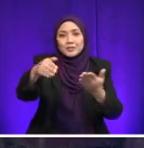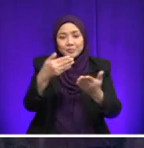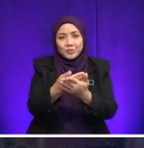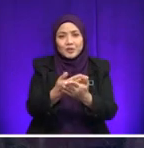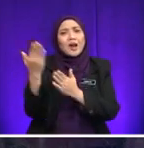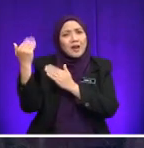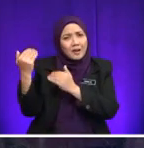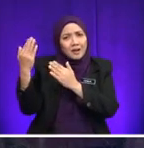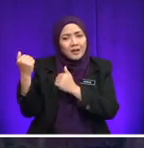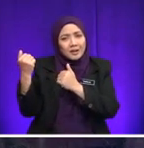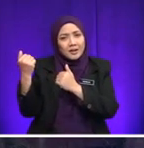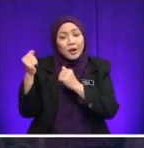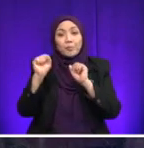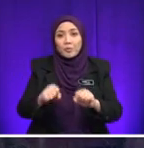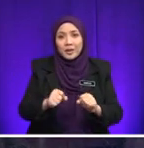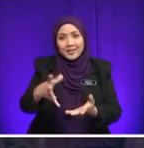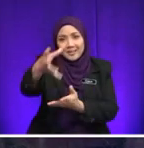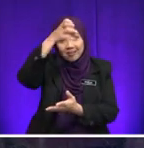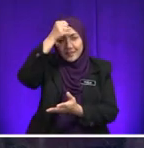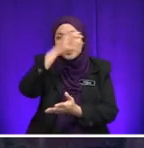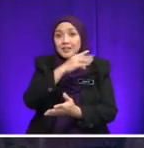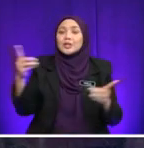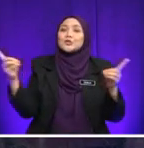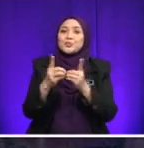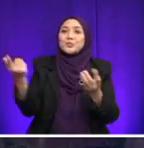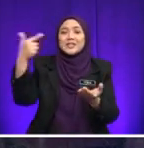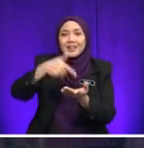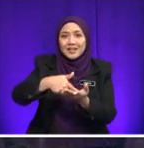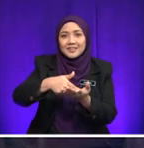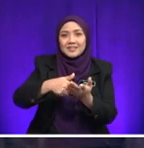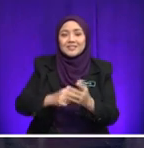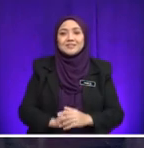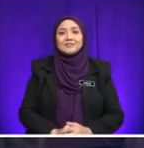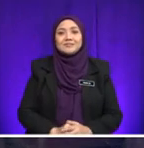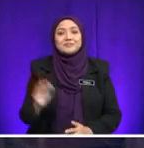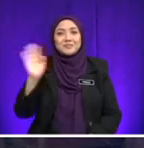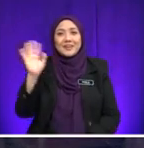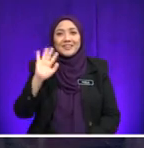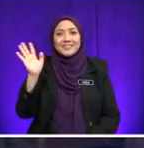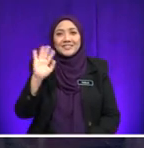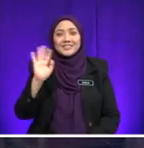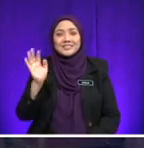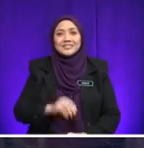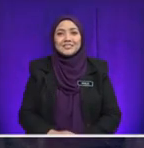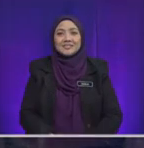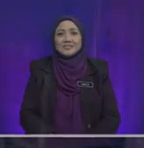ia memberi manfaat kepada anda semua ya kita akan berjumpa lagi di kelas yang baik semua